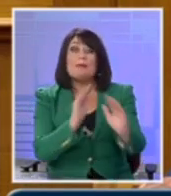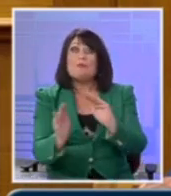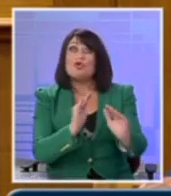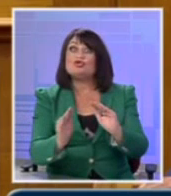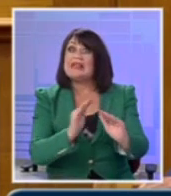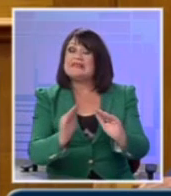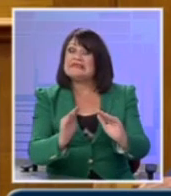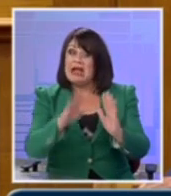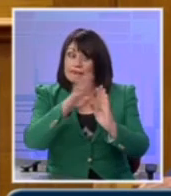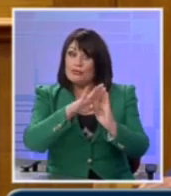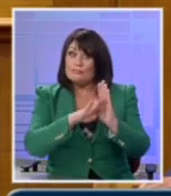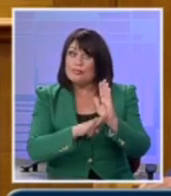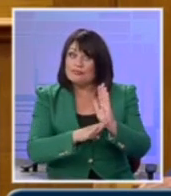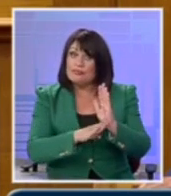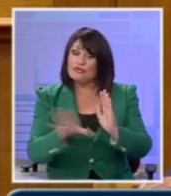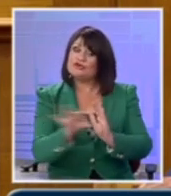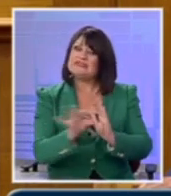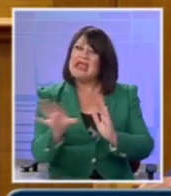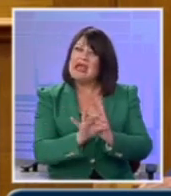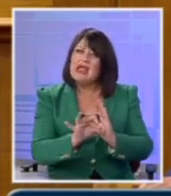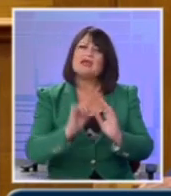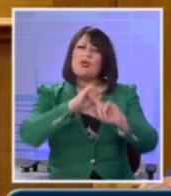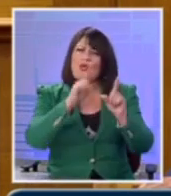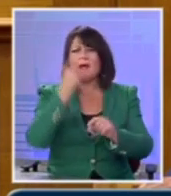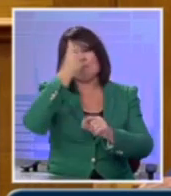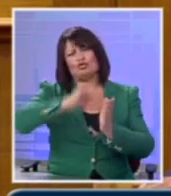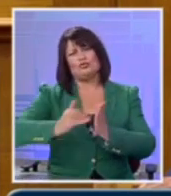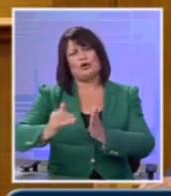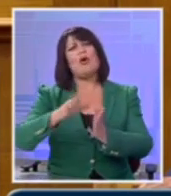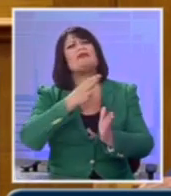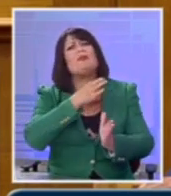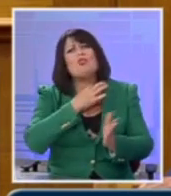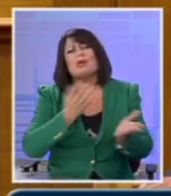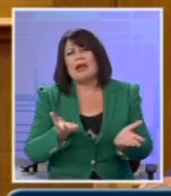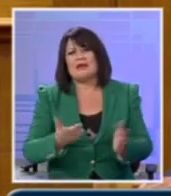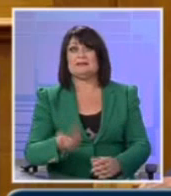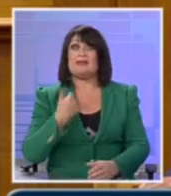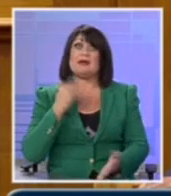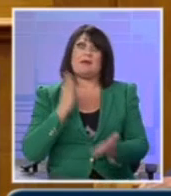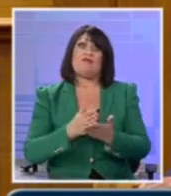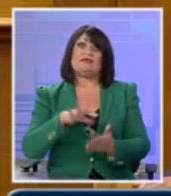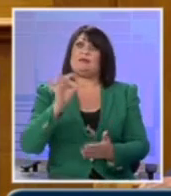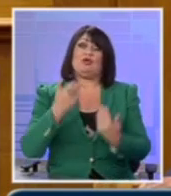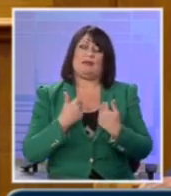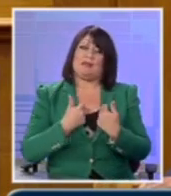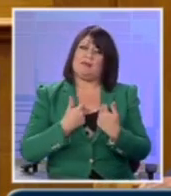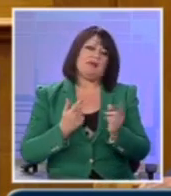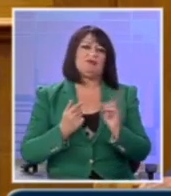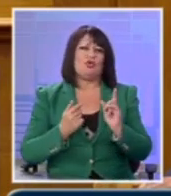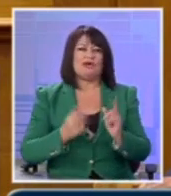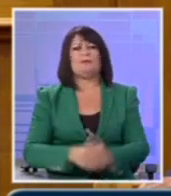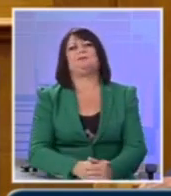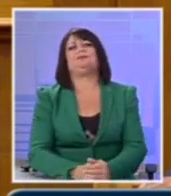να καθοριστούν τα επίπεδα στελέχωσης για όλες τις κατηγορίες προσωπικού. Δεν είναι δική μας επιλογή. Τώρα είμαστε στη